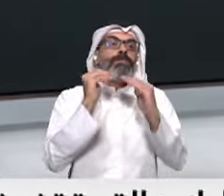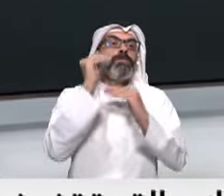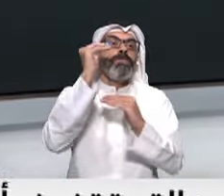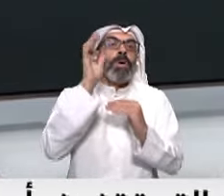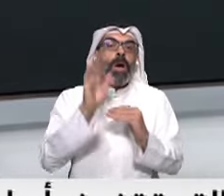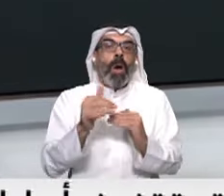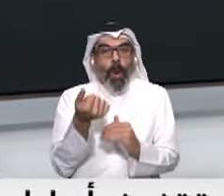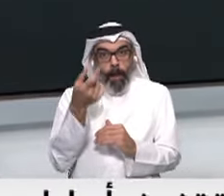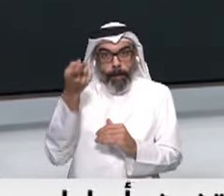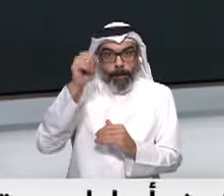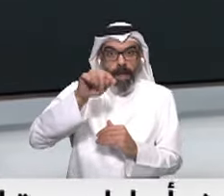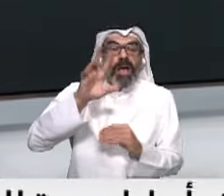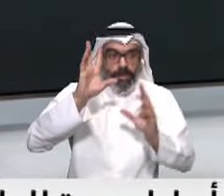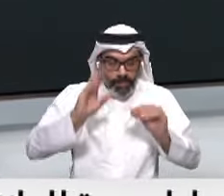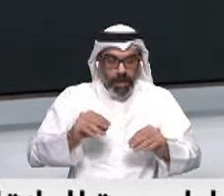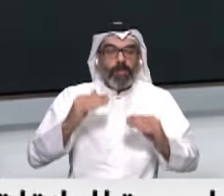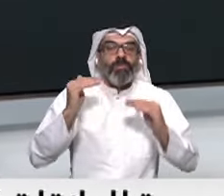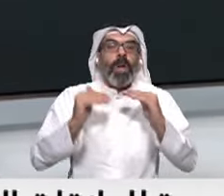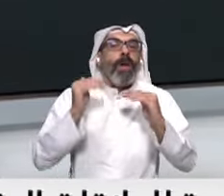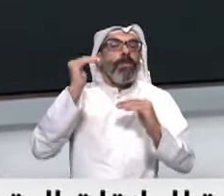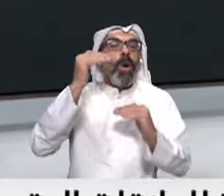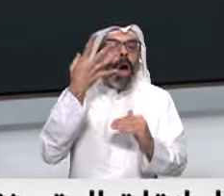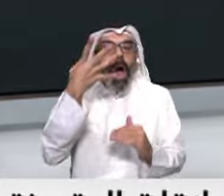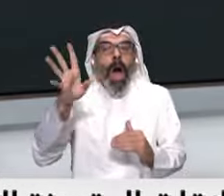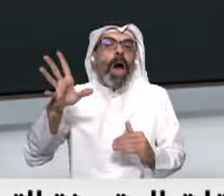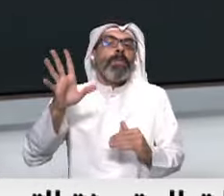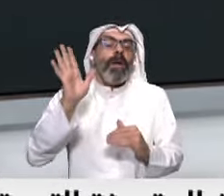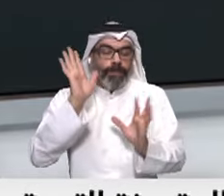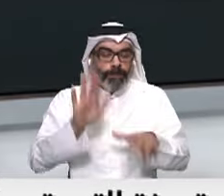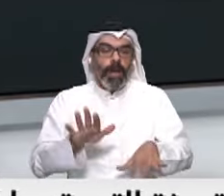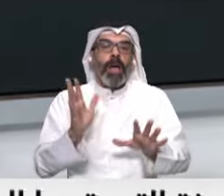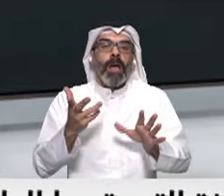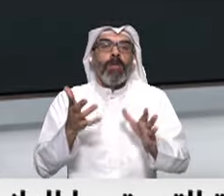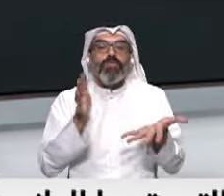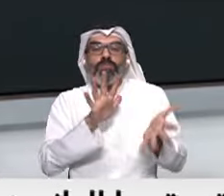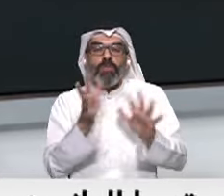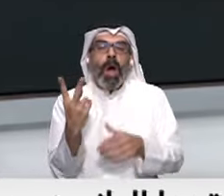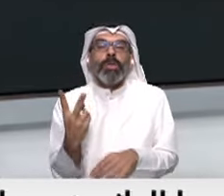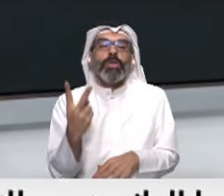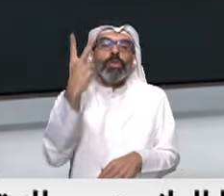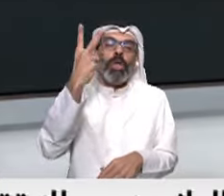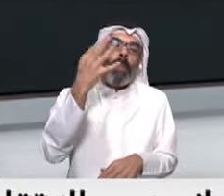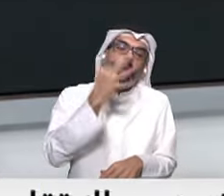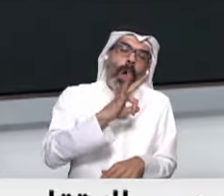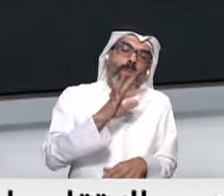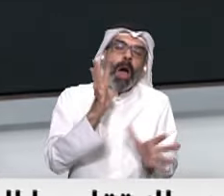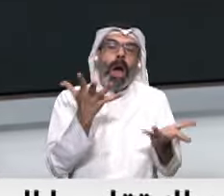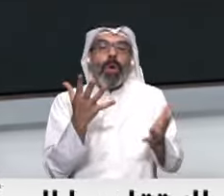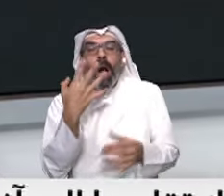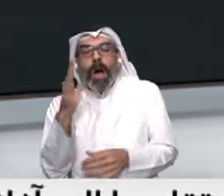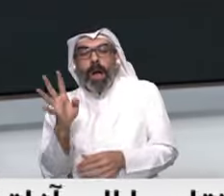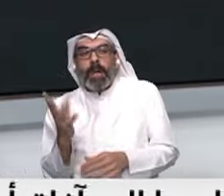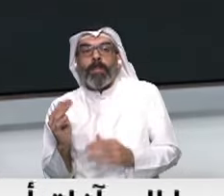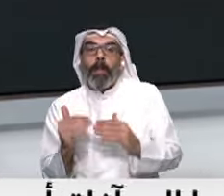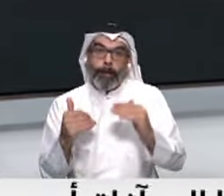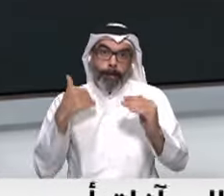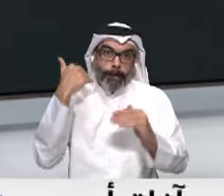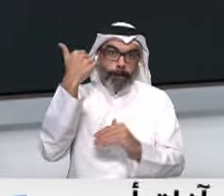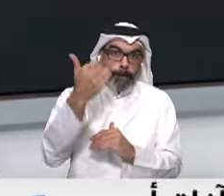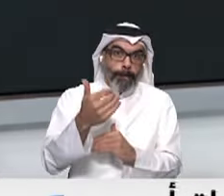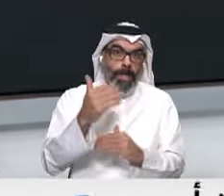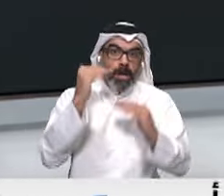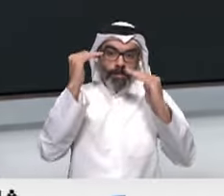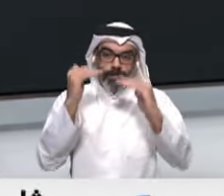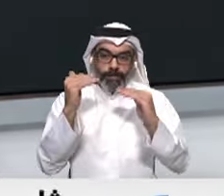يوم الغد من المتوقع انها تصل الى 40 درجه مئويه او ما بين ال 37 الى ال 40 درجه مئويه لكن بعد ذلك راح تتراجع